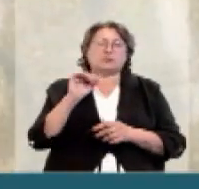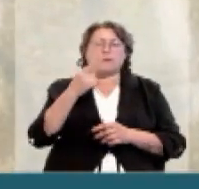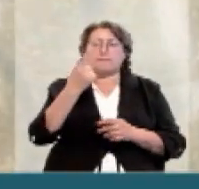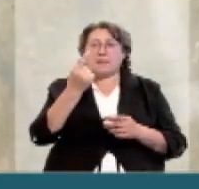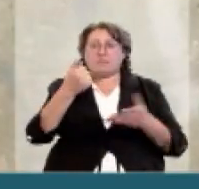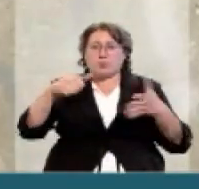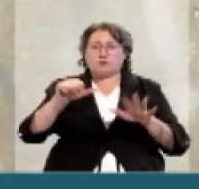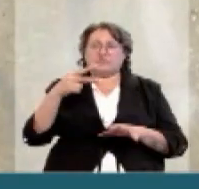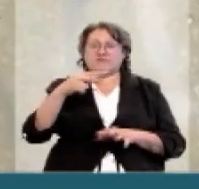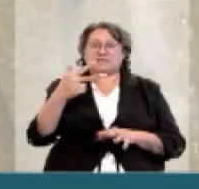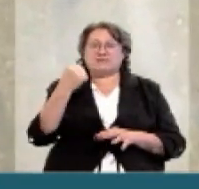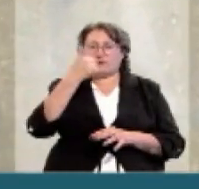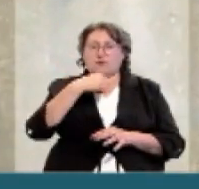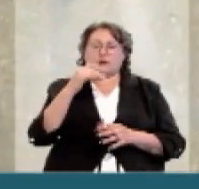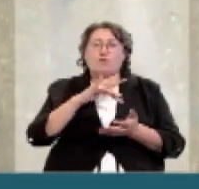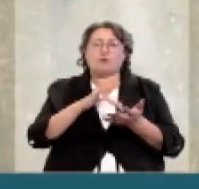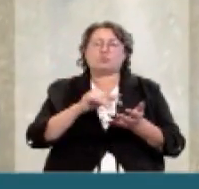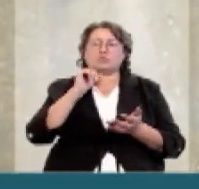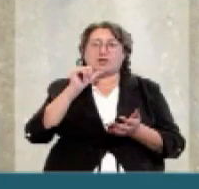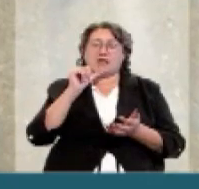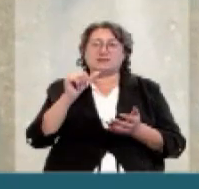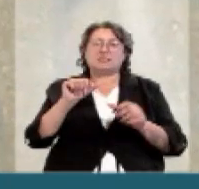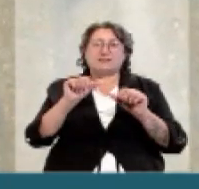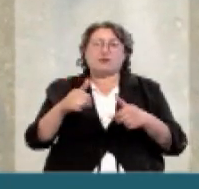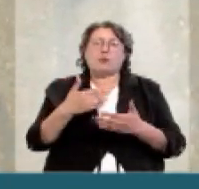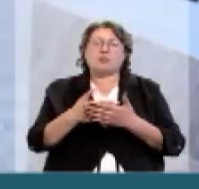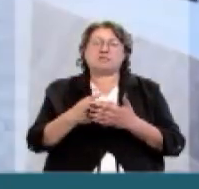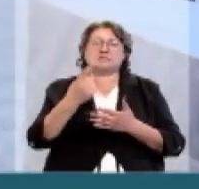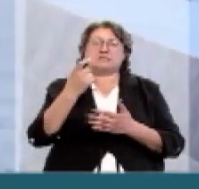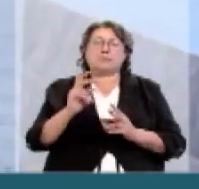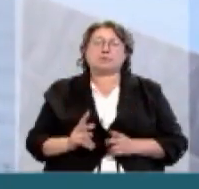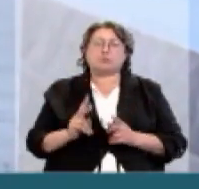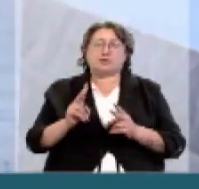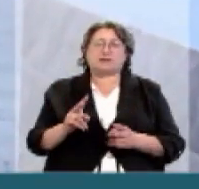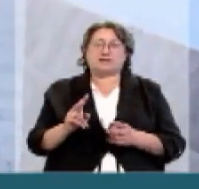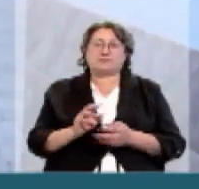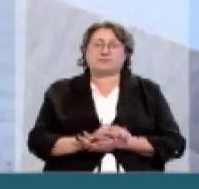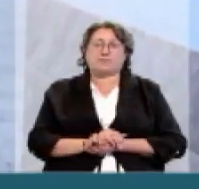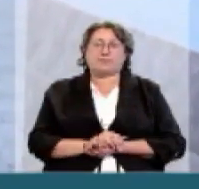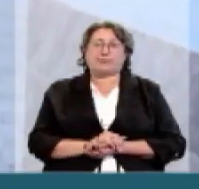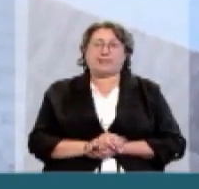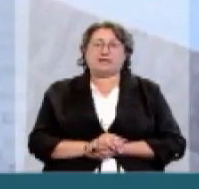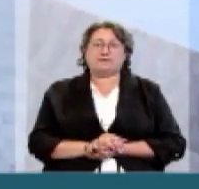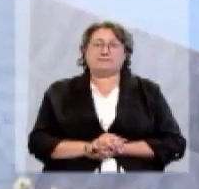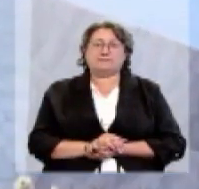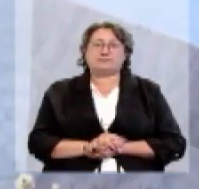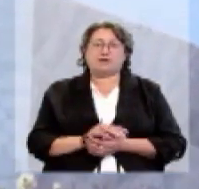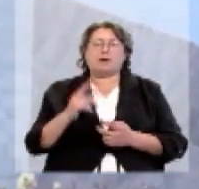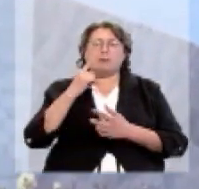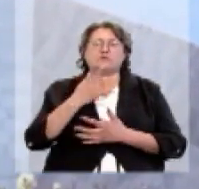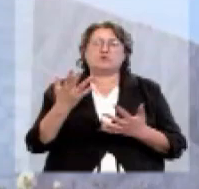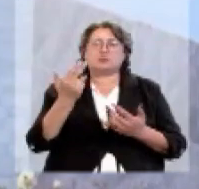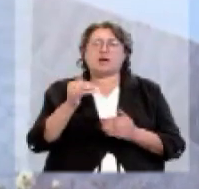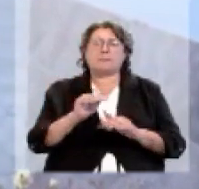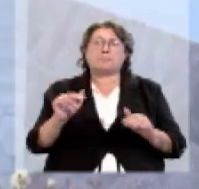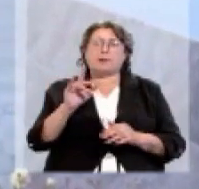жарты жылдығында ғана синтетикалық есірткіге қарсы 100-ге жуық қылмыс тіркелген. На сегодняшний день на территории Костанайской области